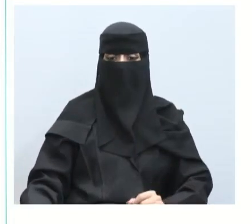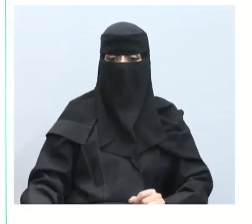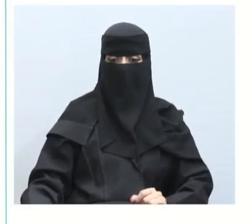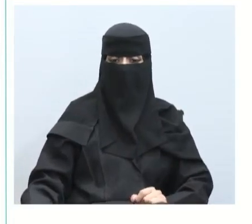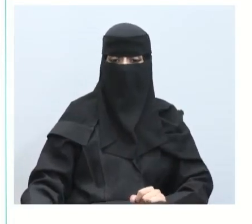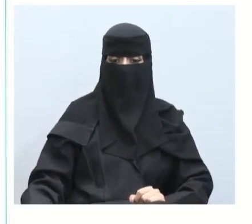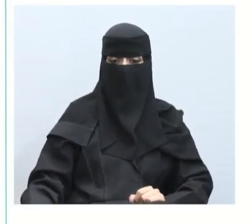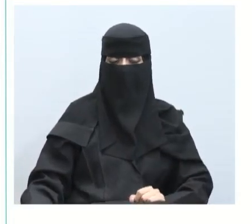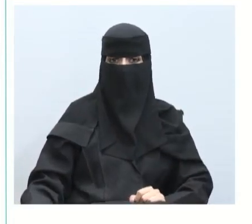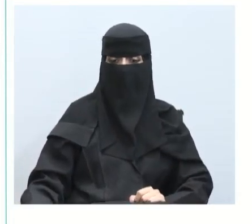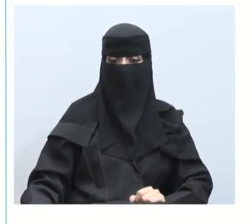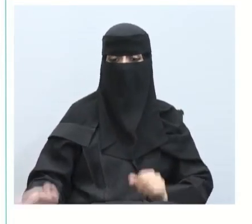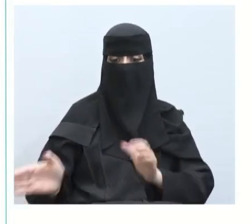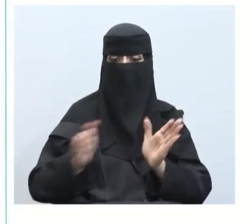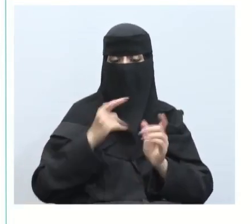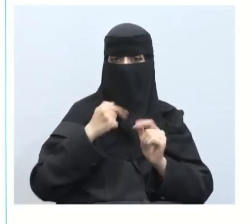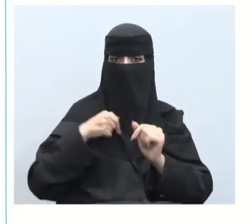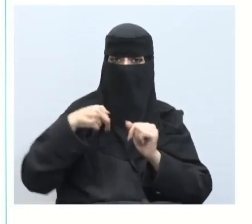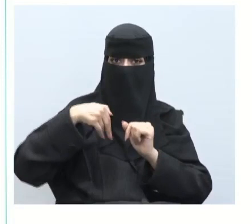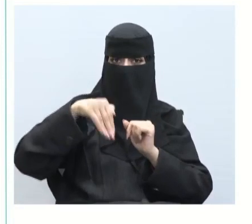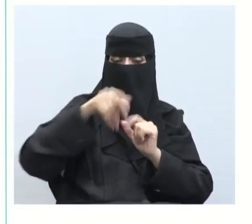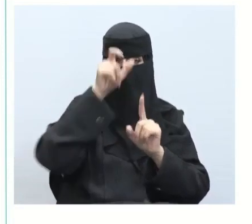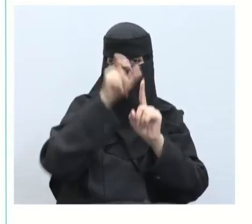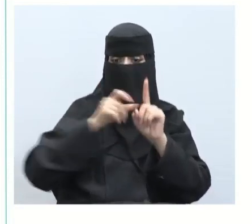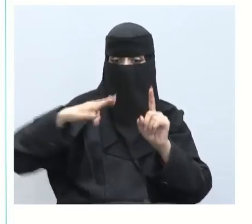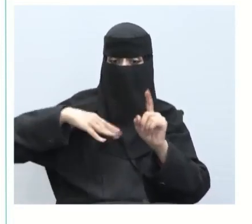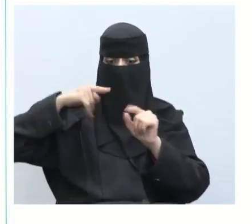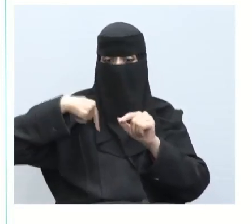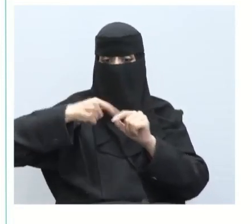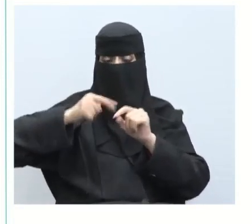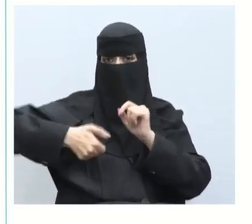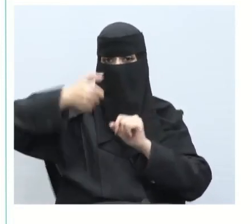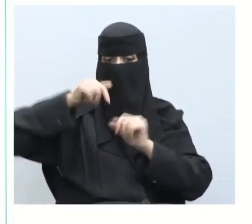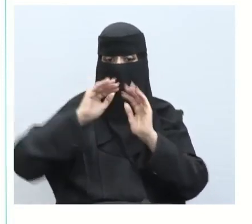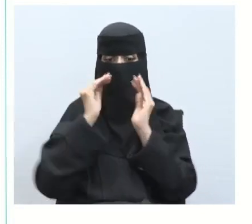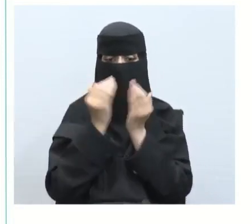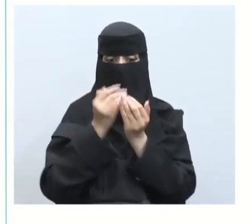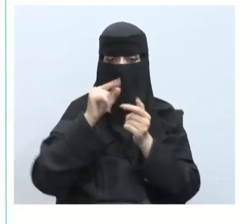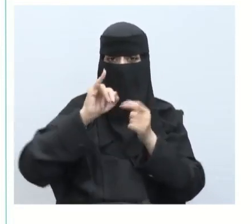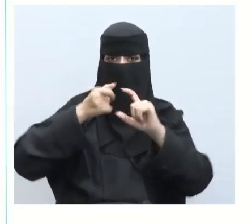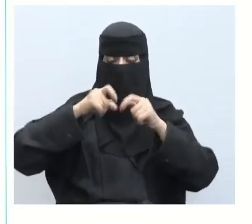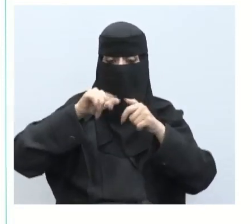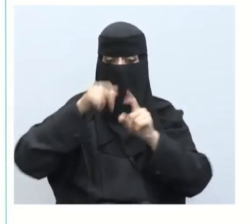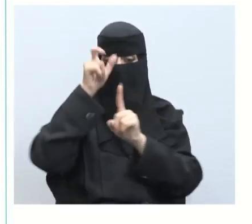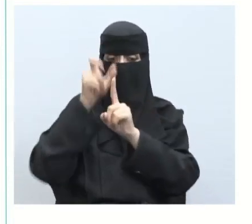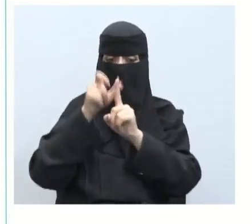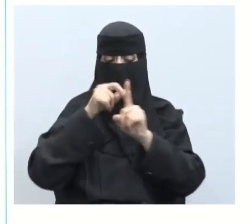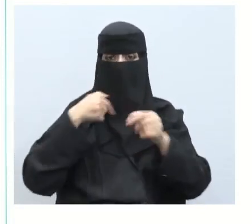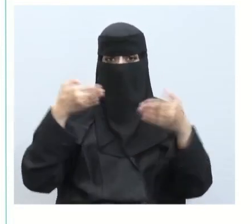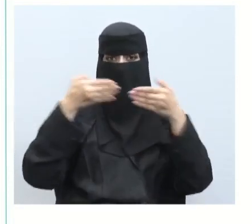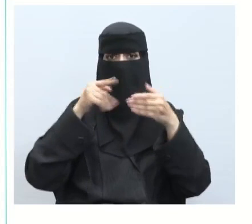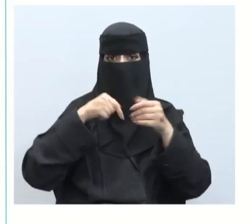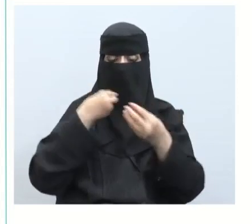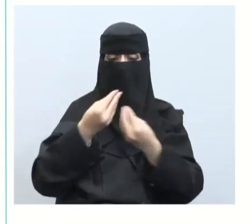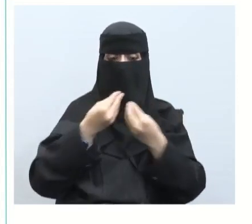الصحيح يسعى المديرون الى تحقيق مصلحه المنظمه والافراد دائما المدير لا